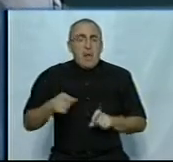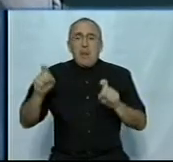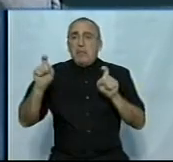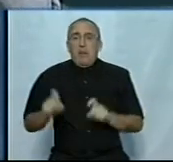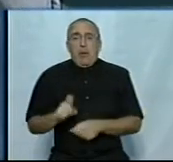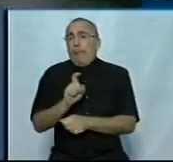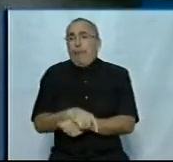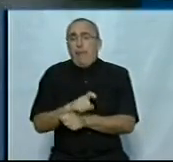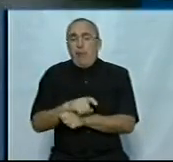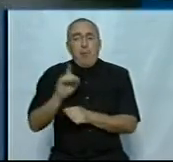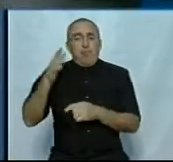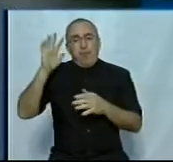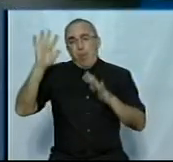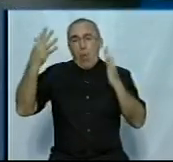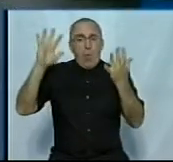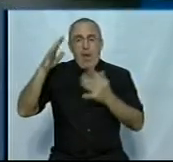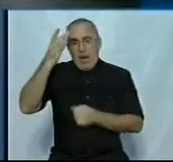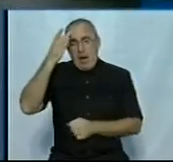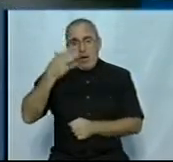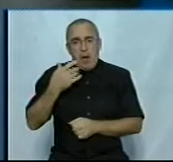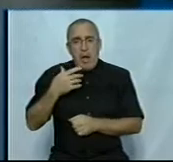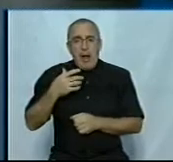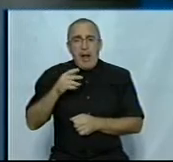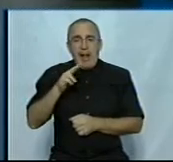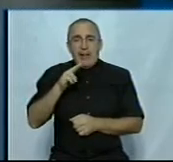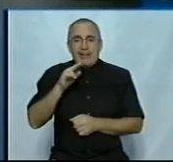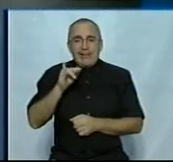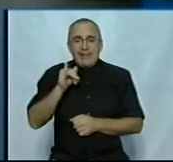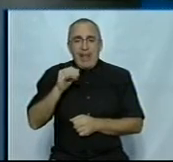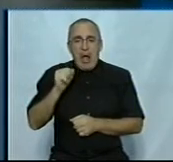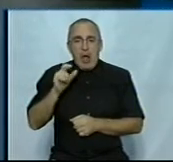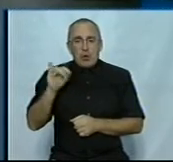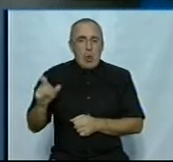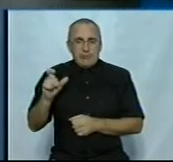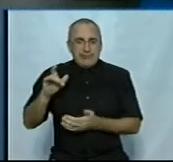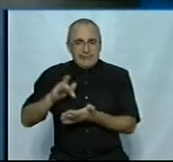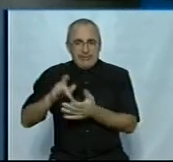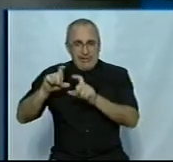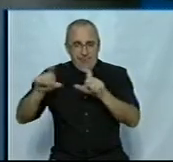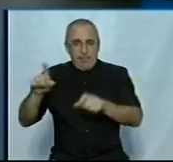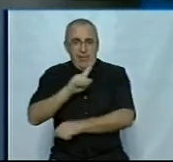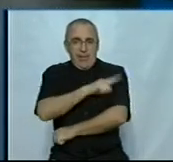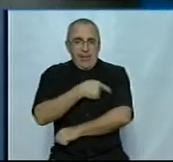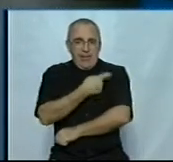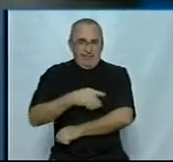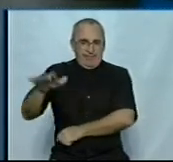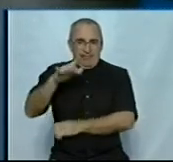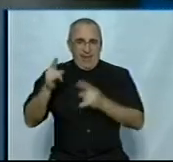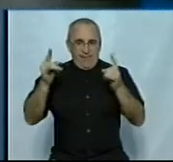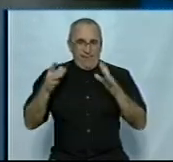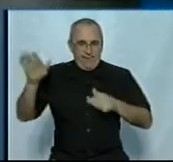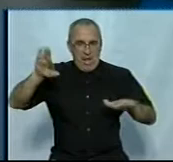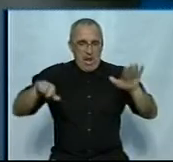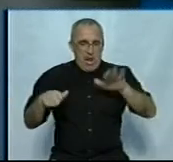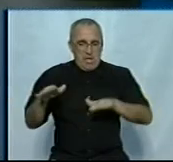не прогуляли це літо, а ми зробили діагностичний центр в лікарні на Валах. Я